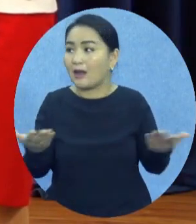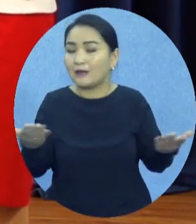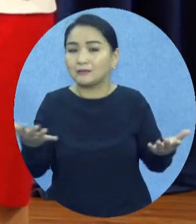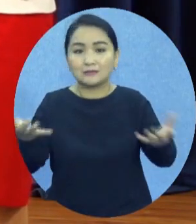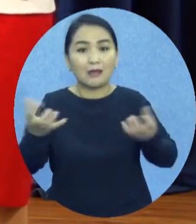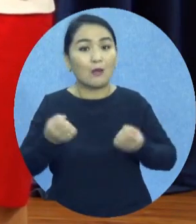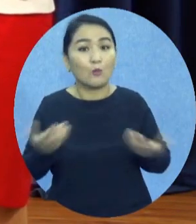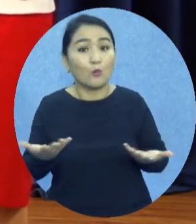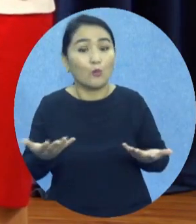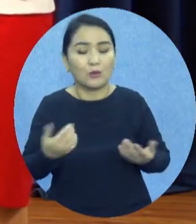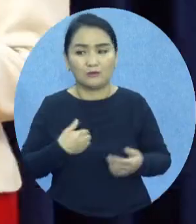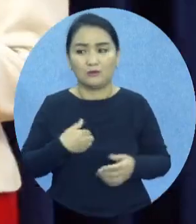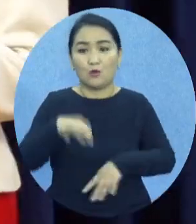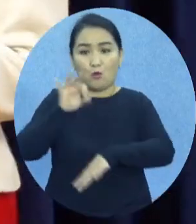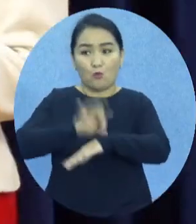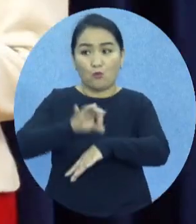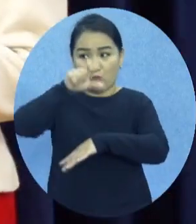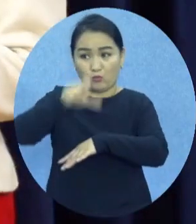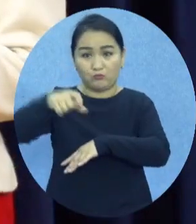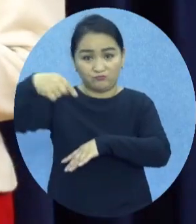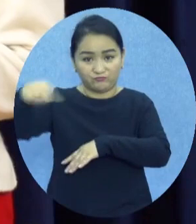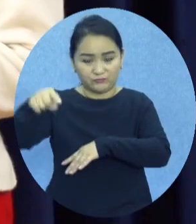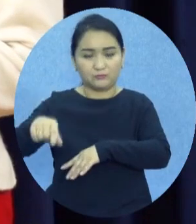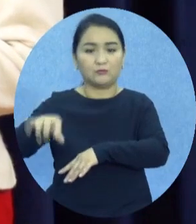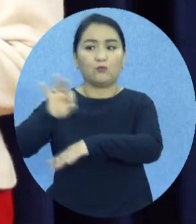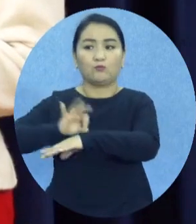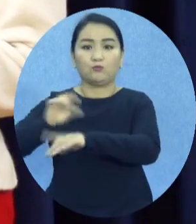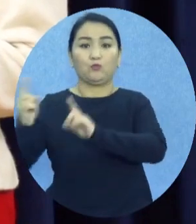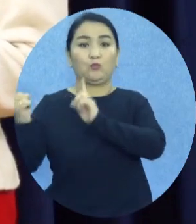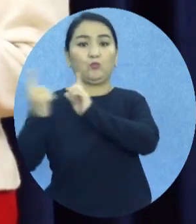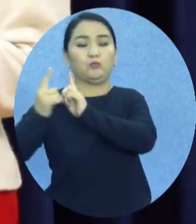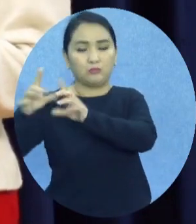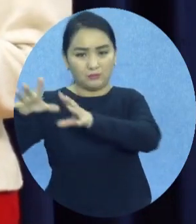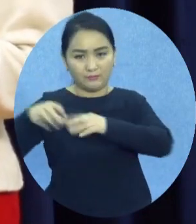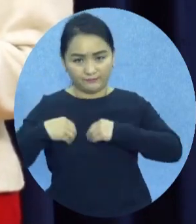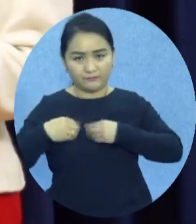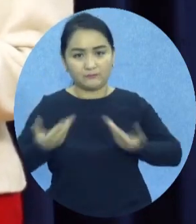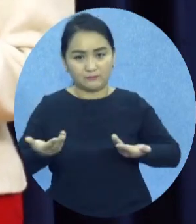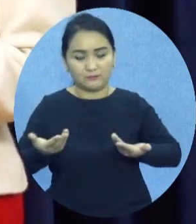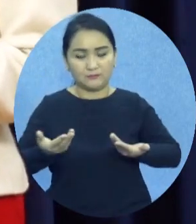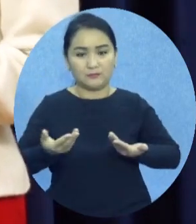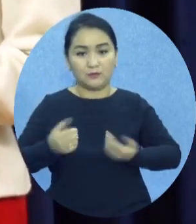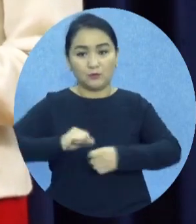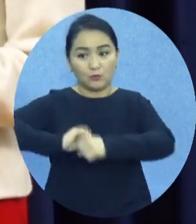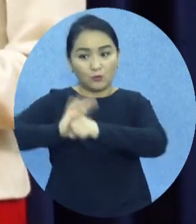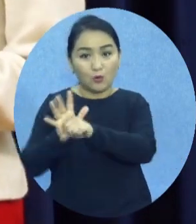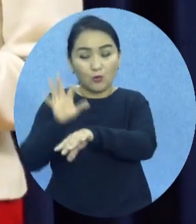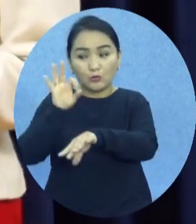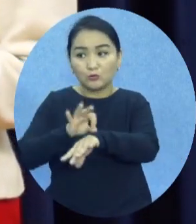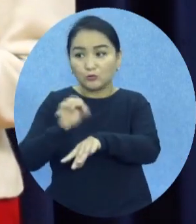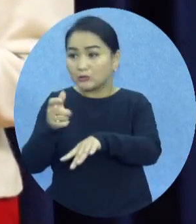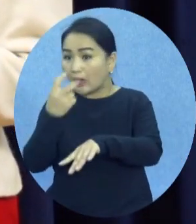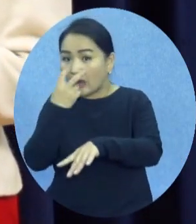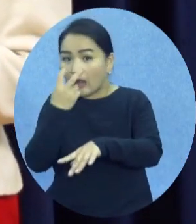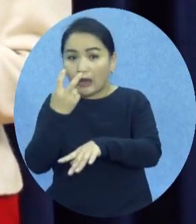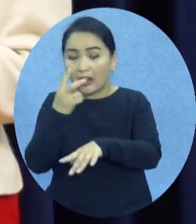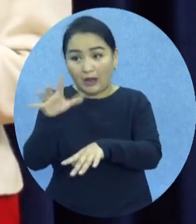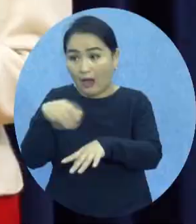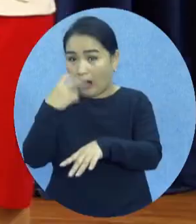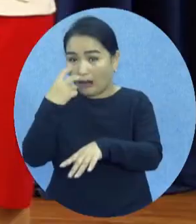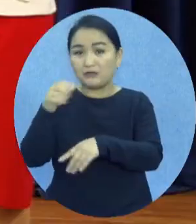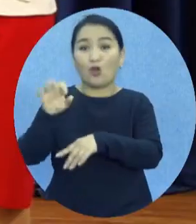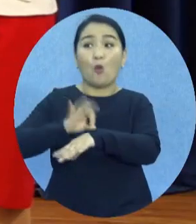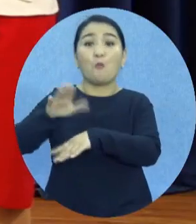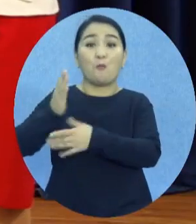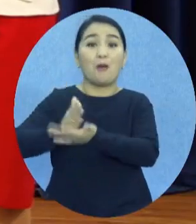тарна. Халдрын их хавал ерөөсөө л коронавирусын халдвартай хүн тэрийг л бидхэн ойлгох хэрэгтэй байна. Ер нь бас гэр